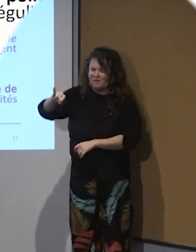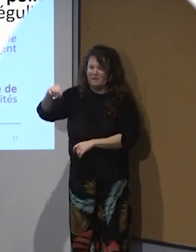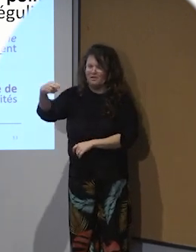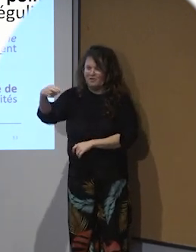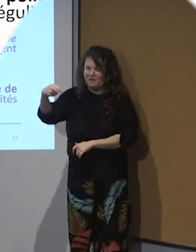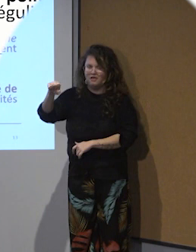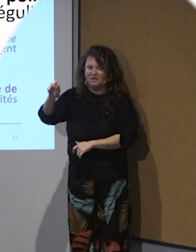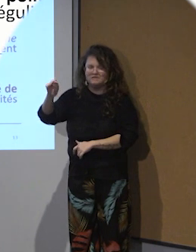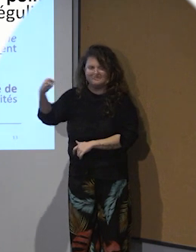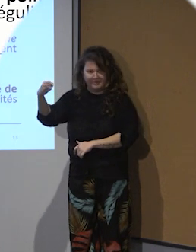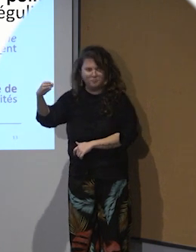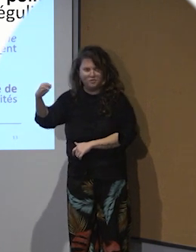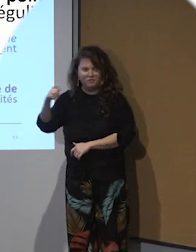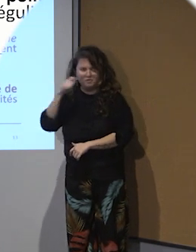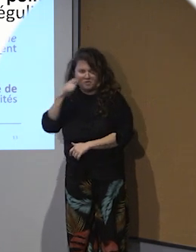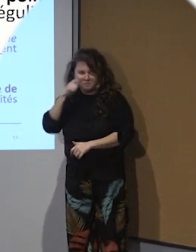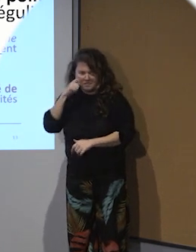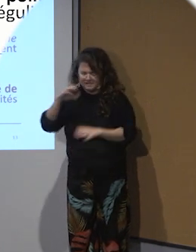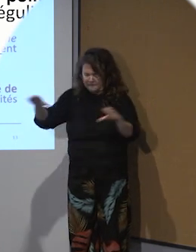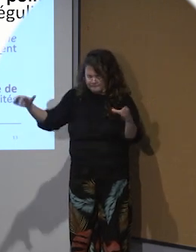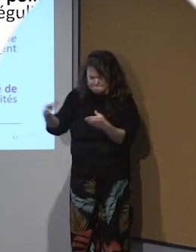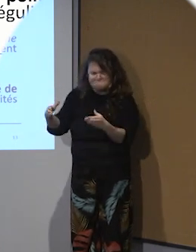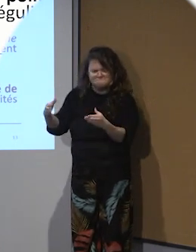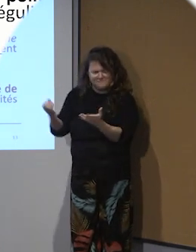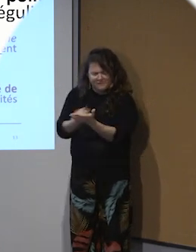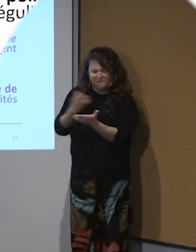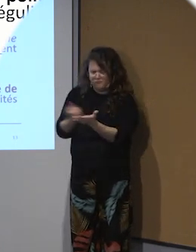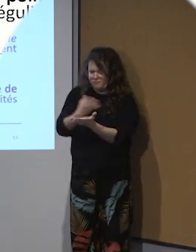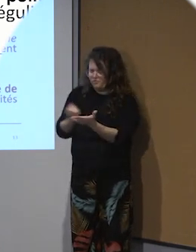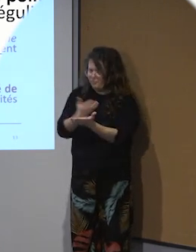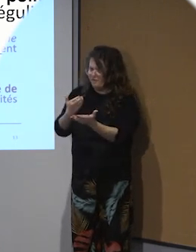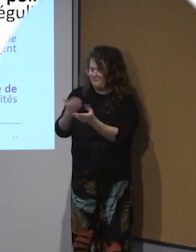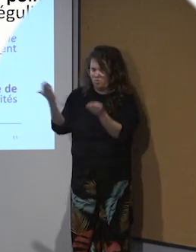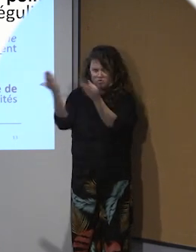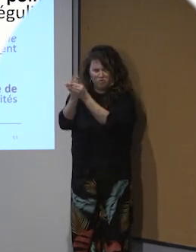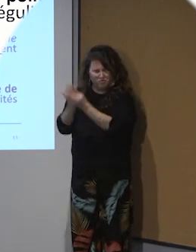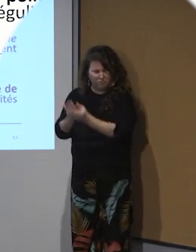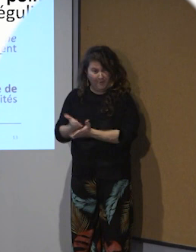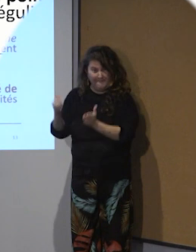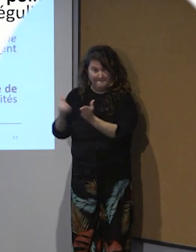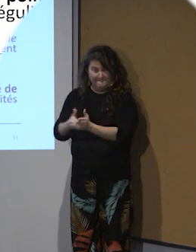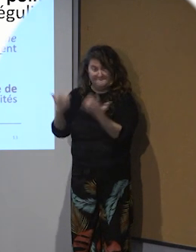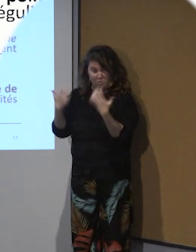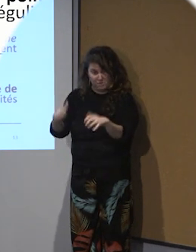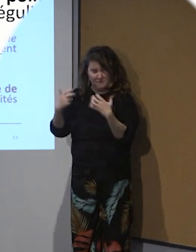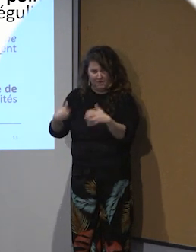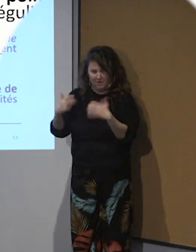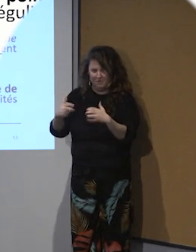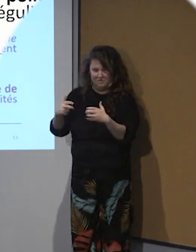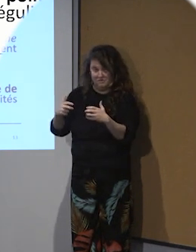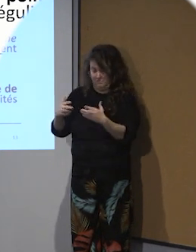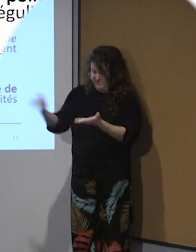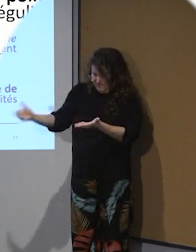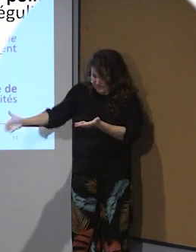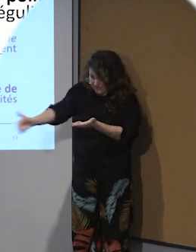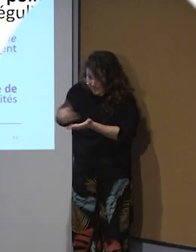2008 en ayant récupéré plus de 1800 documents. Donc il a fallu attendre 2008 pour avoir